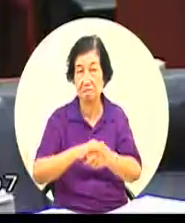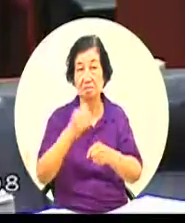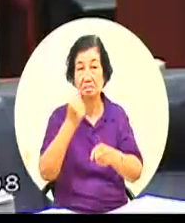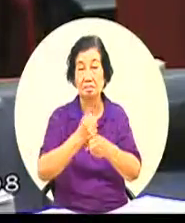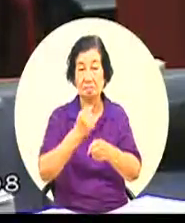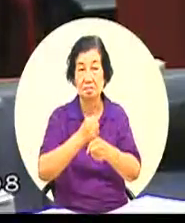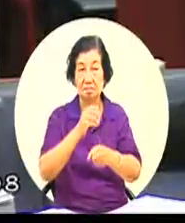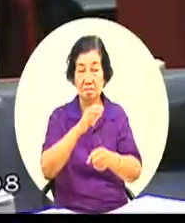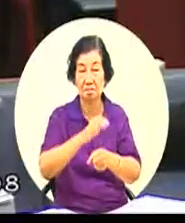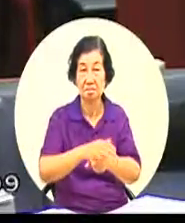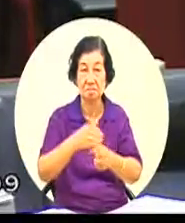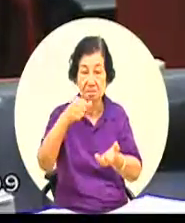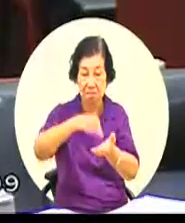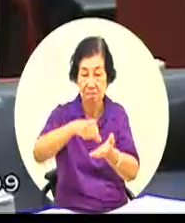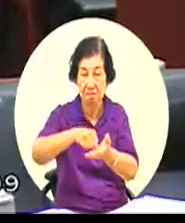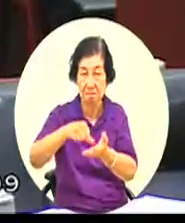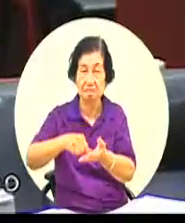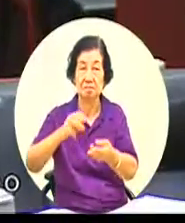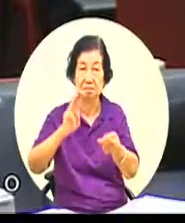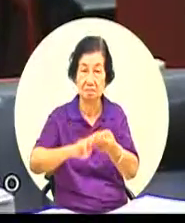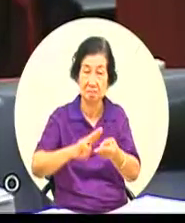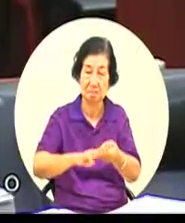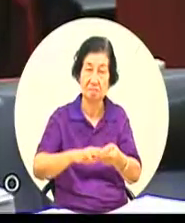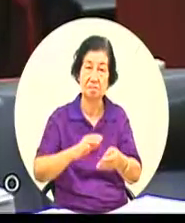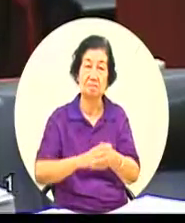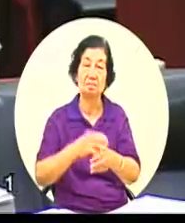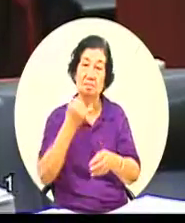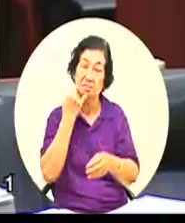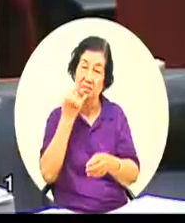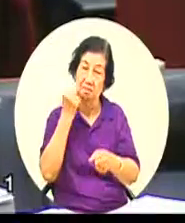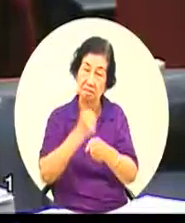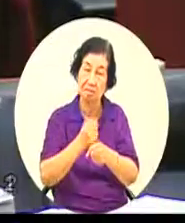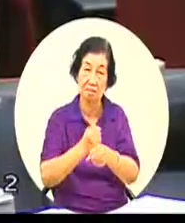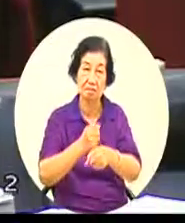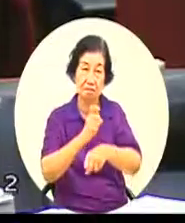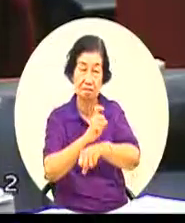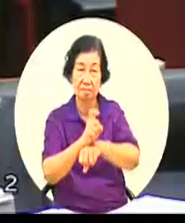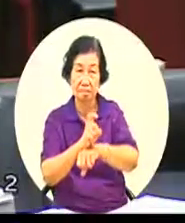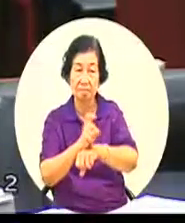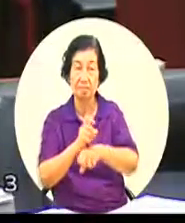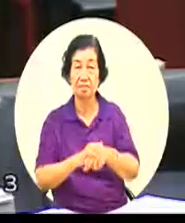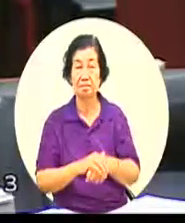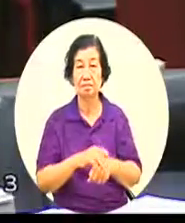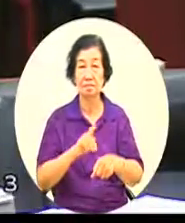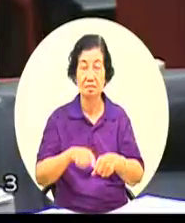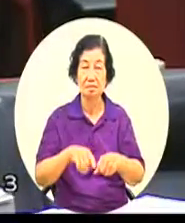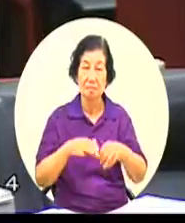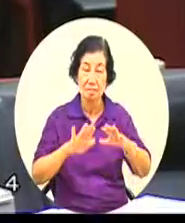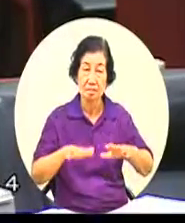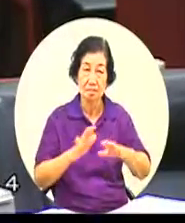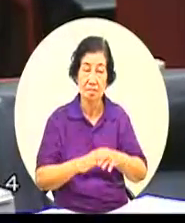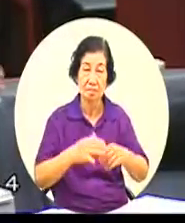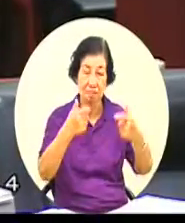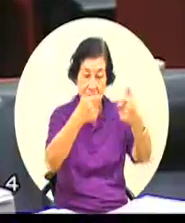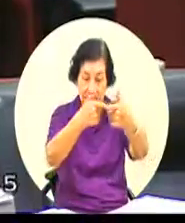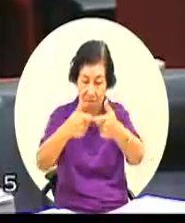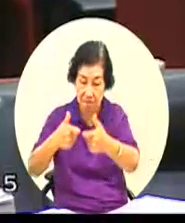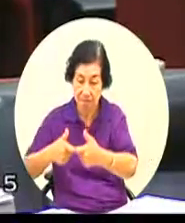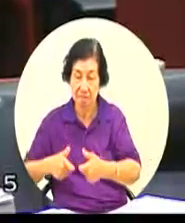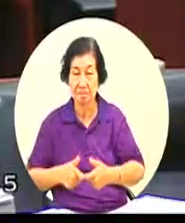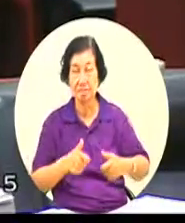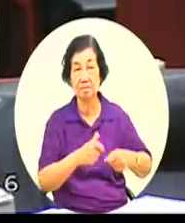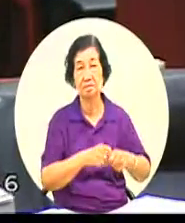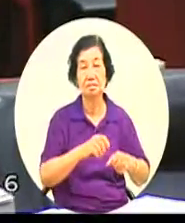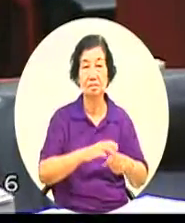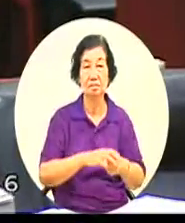囡仔，也不用，伊会当做到十点。所以讲，这种种的配套啦，做好。我问个家